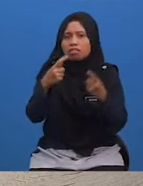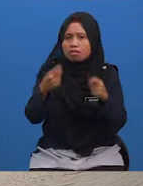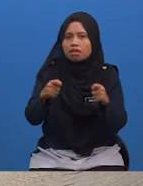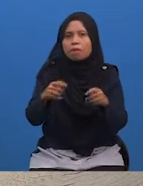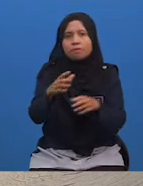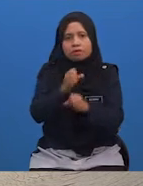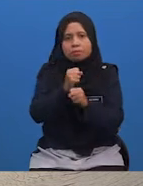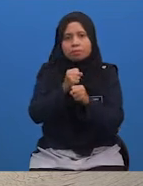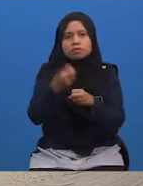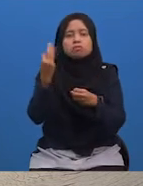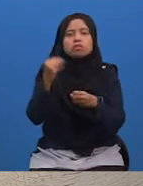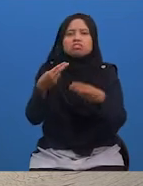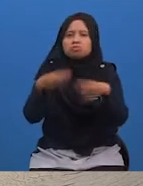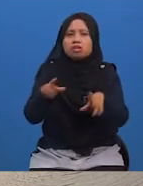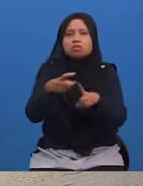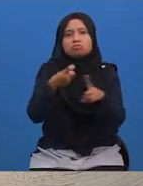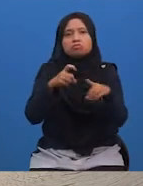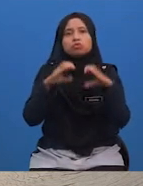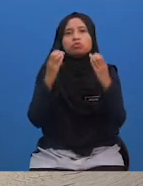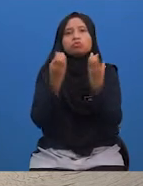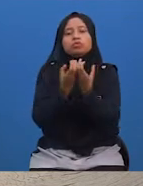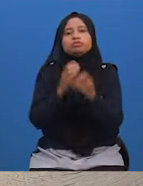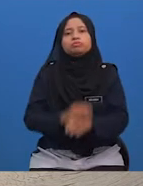mendapati mereka hilang dari kumpulan mereka?